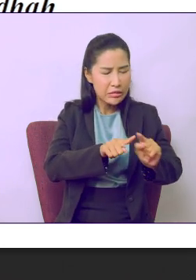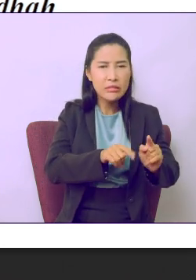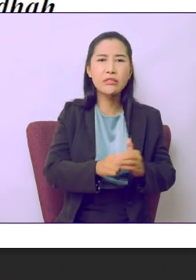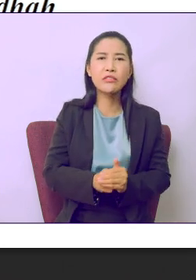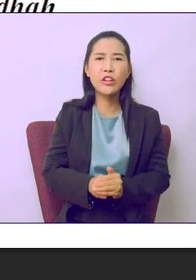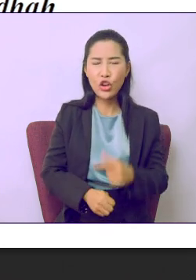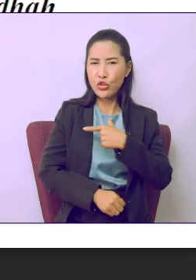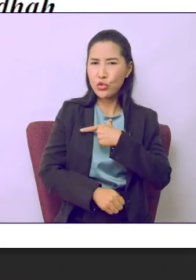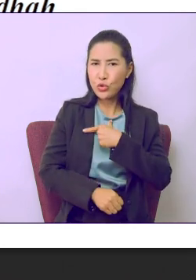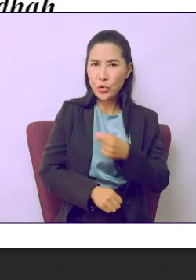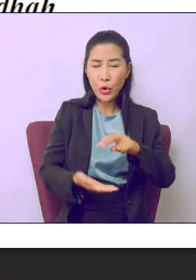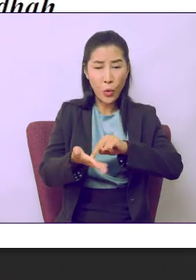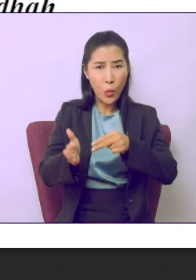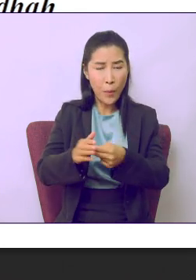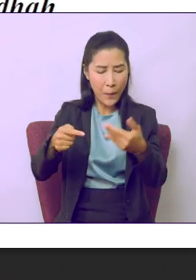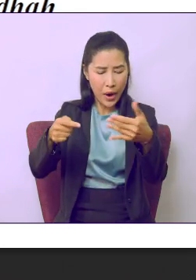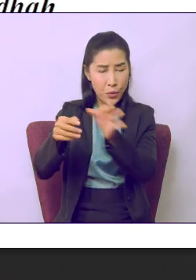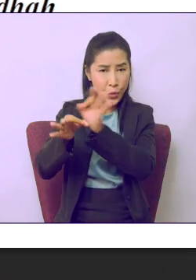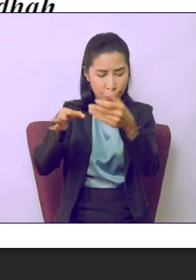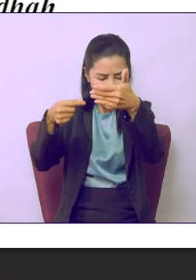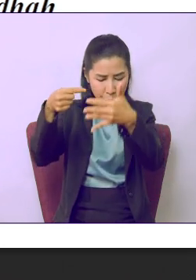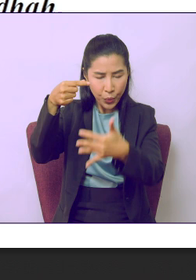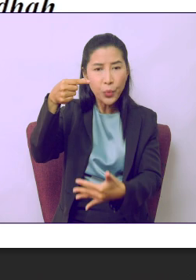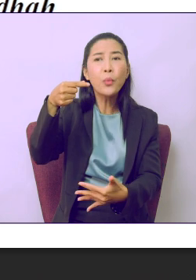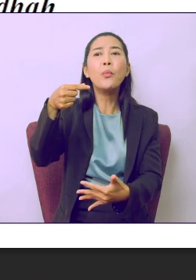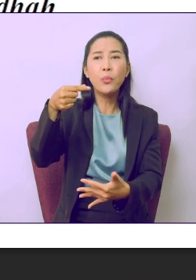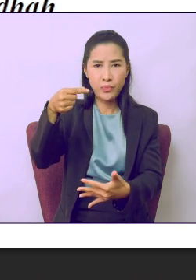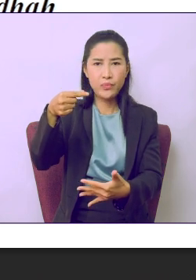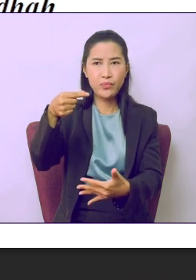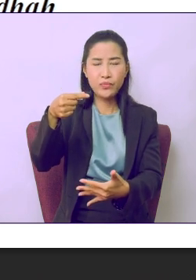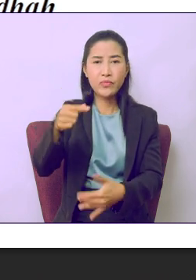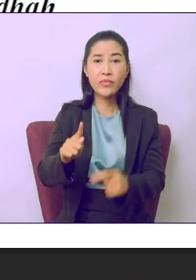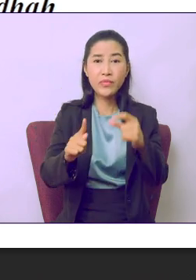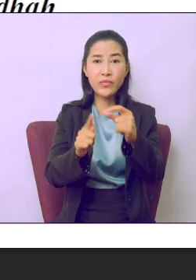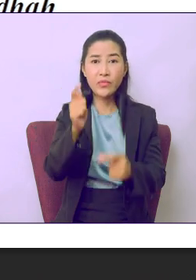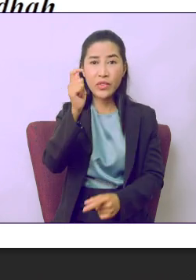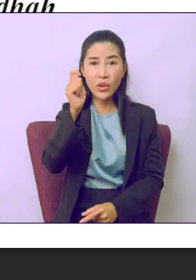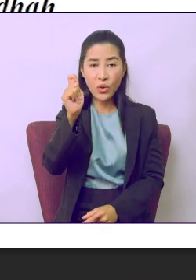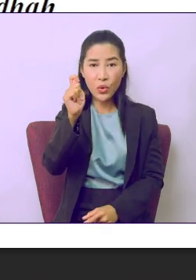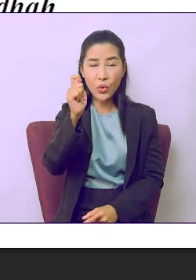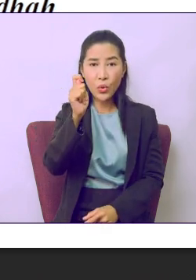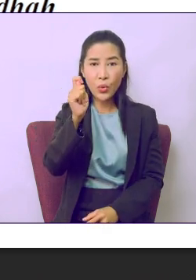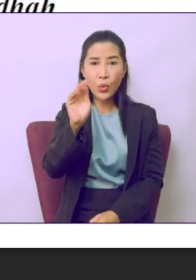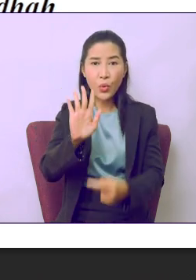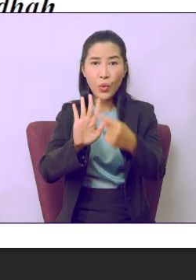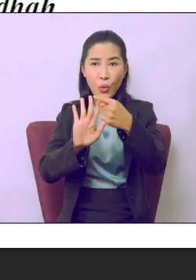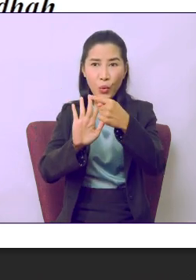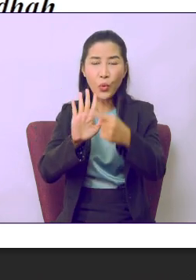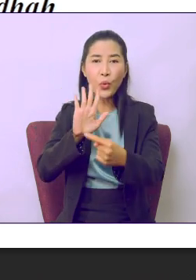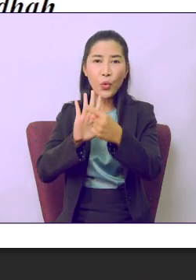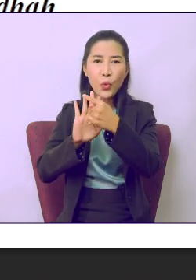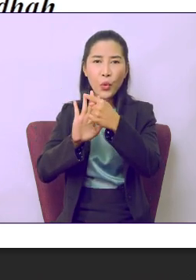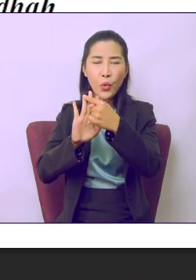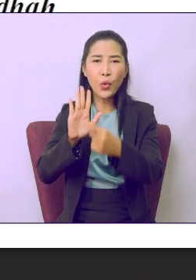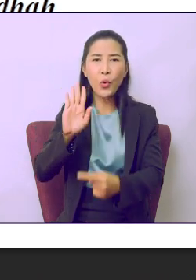ชอบในการตีความนะครับชอบในการตีความอย่างเช่นนะครับอุเบกขาเนี่ยของของของทางปตัญชลีเนี่ยตีความว่าเป็นการ